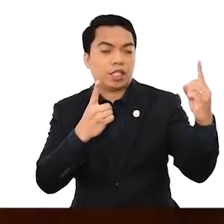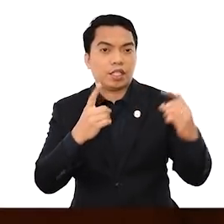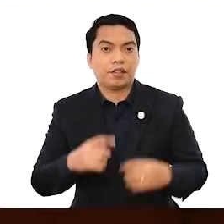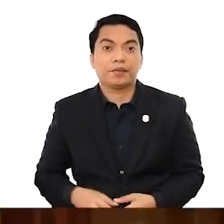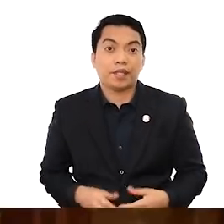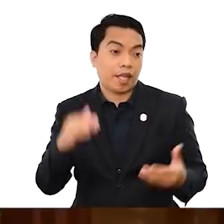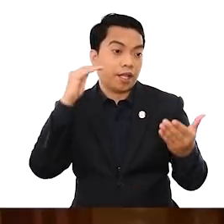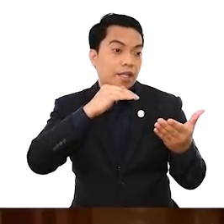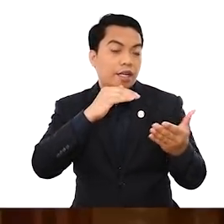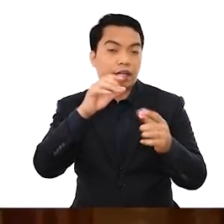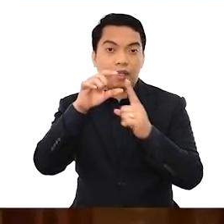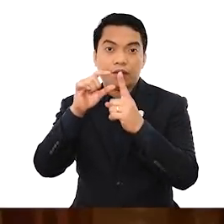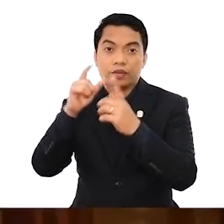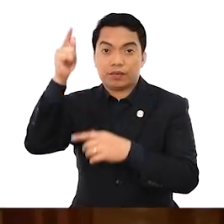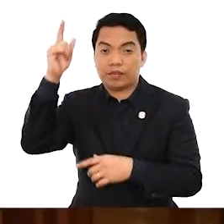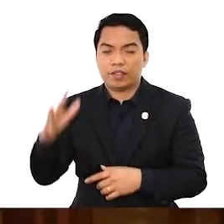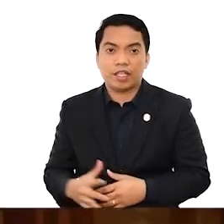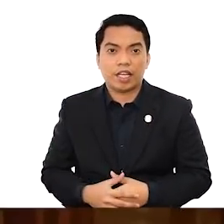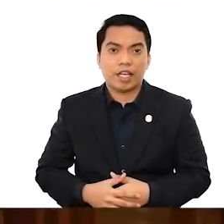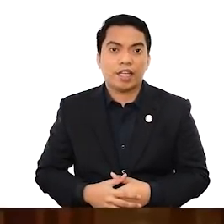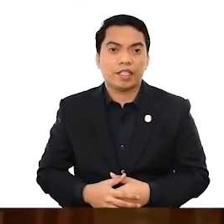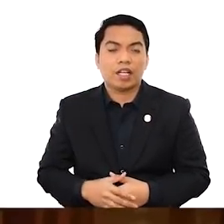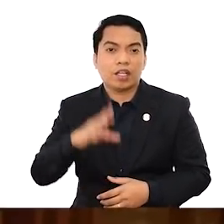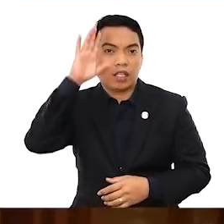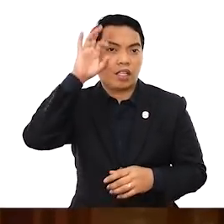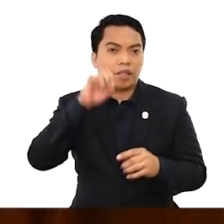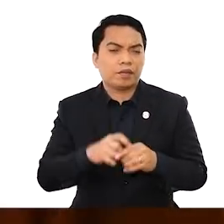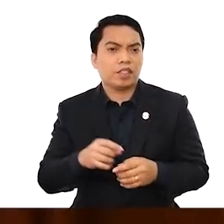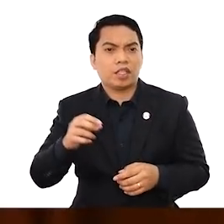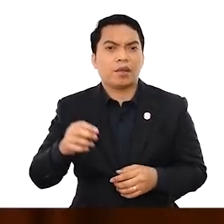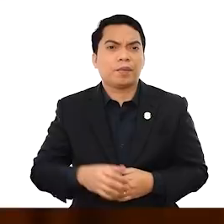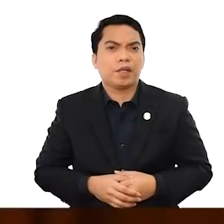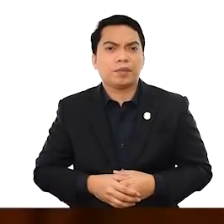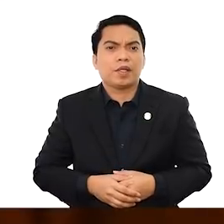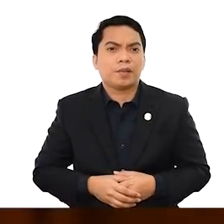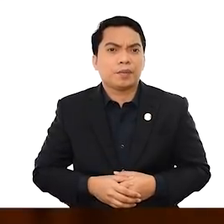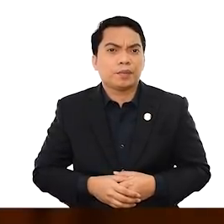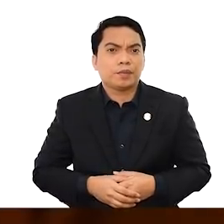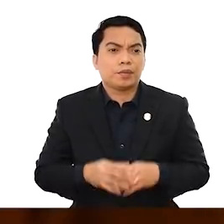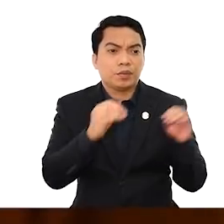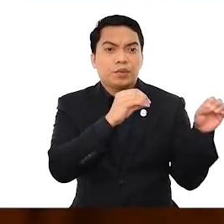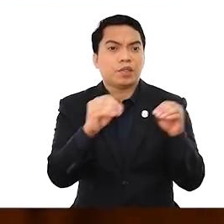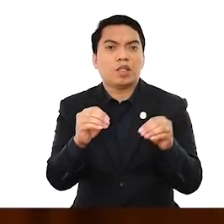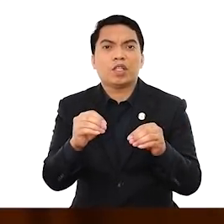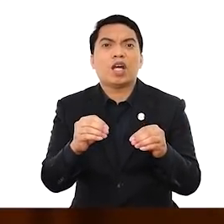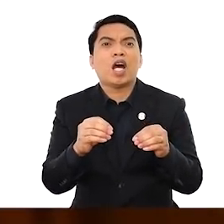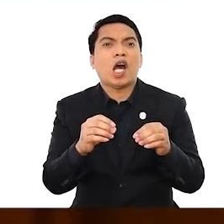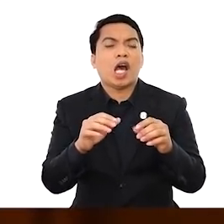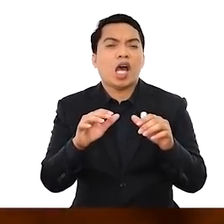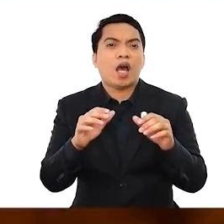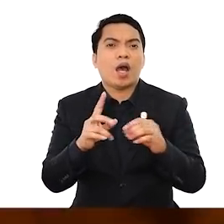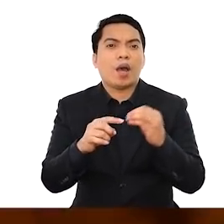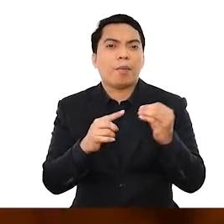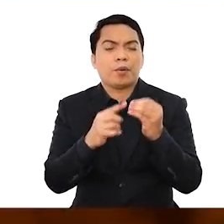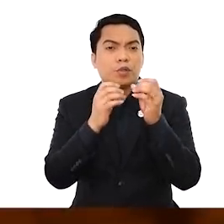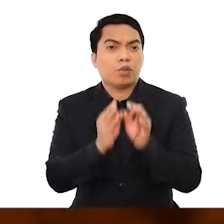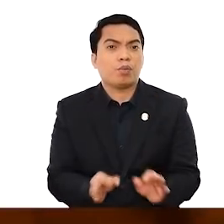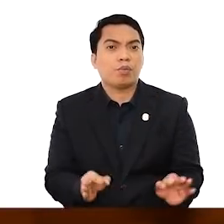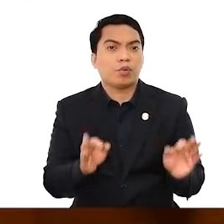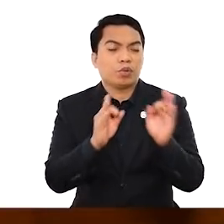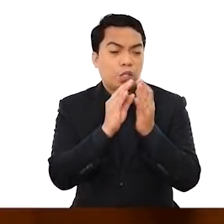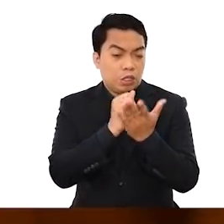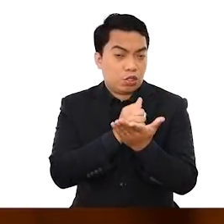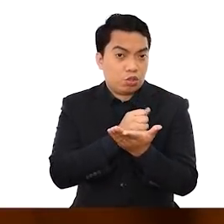ng Diyos, napaalalahanan ang mga kapatid tungkol sa pagiging sagrado ng kasal o pag-aasawa at kung